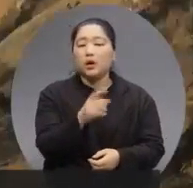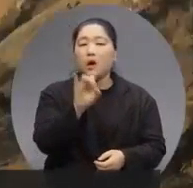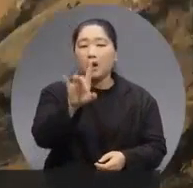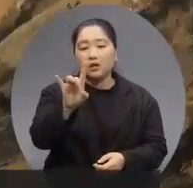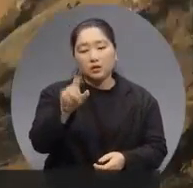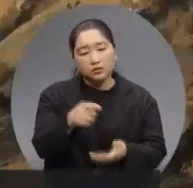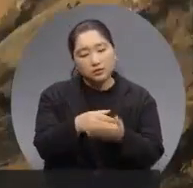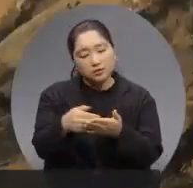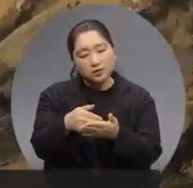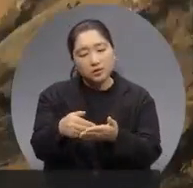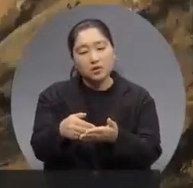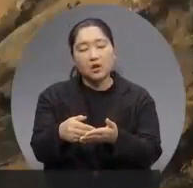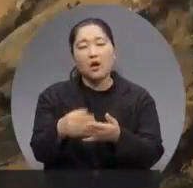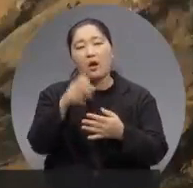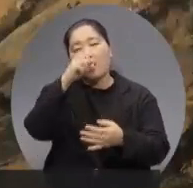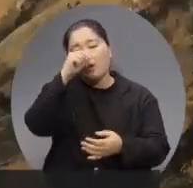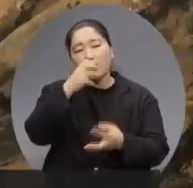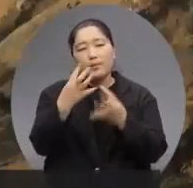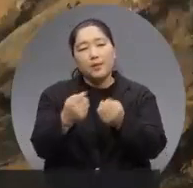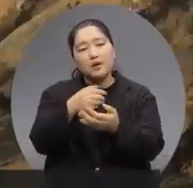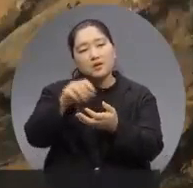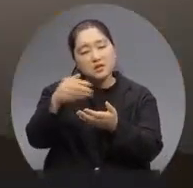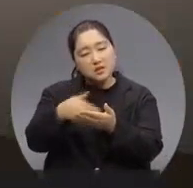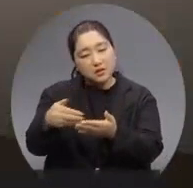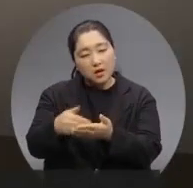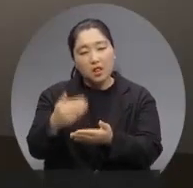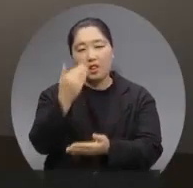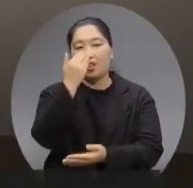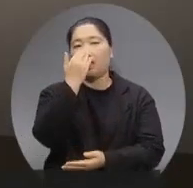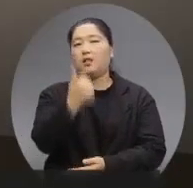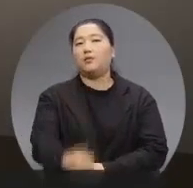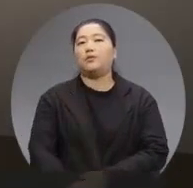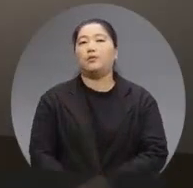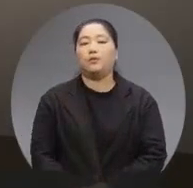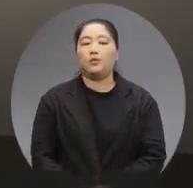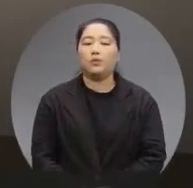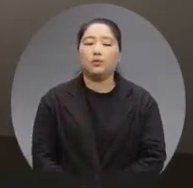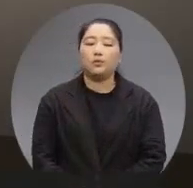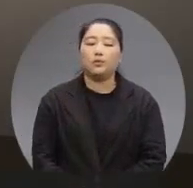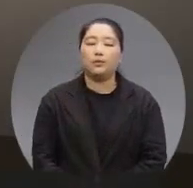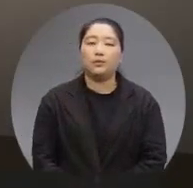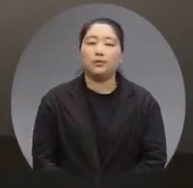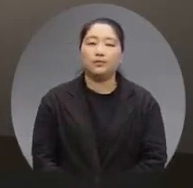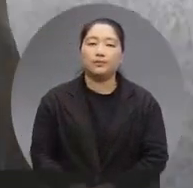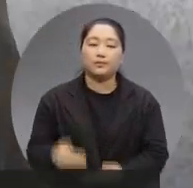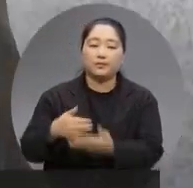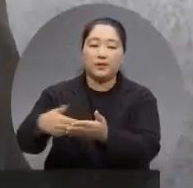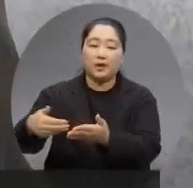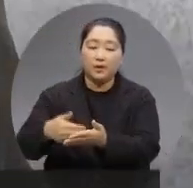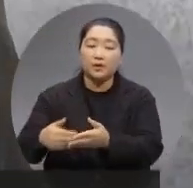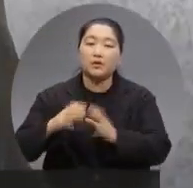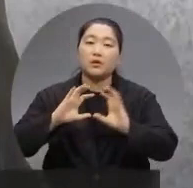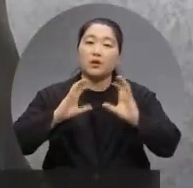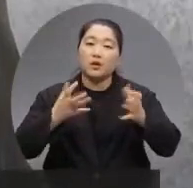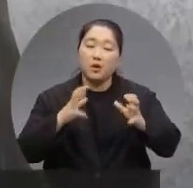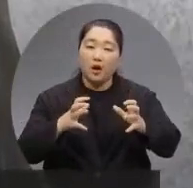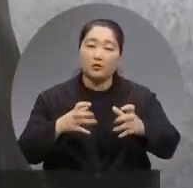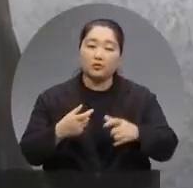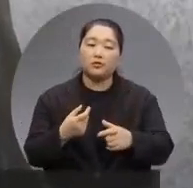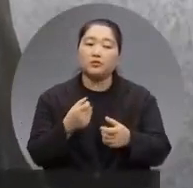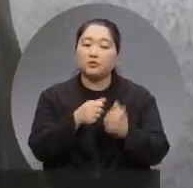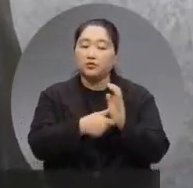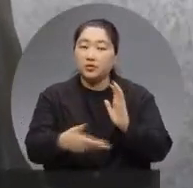한두 점을 그리 많이 그린다는 것은 이게 너무 지루하고 혜화적이고